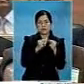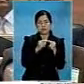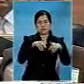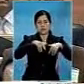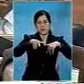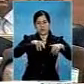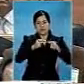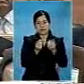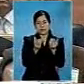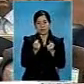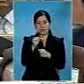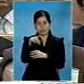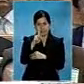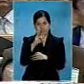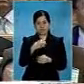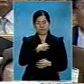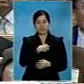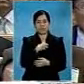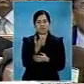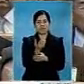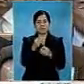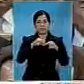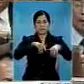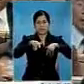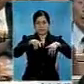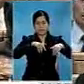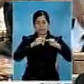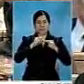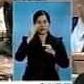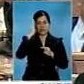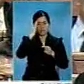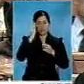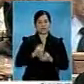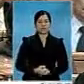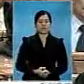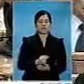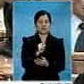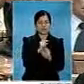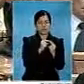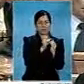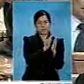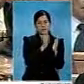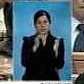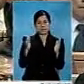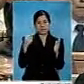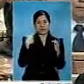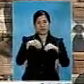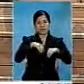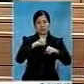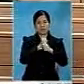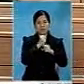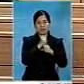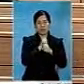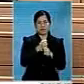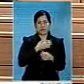นฉะนั้นขอให้พี่น้องประชาชนนะครับได้โปรดรับทราบว่าทุกสิ่งทุกอย่างที่เราดำเนินการอยู่นี้ไม่ได้มีอะไ